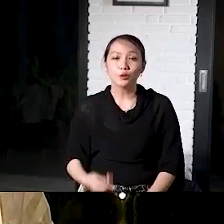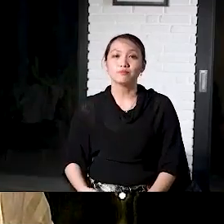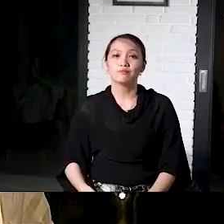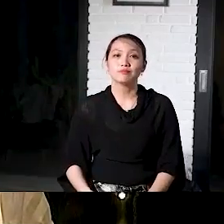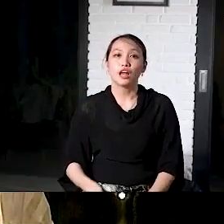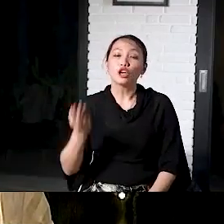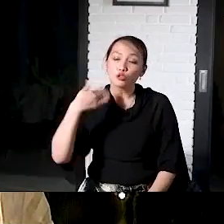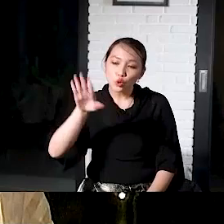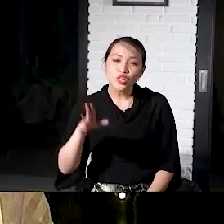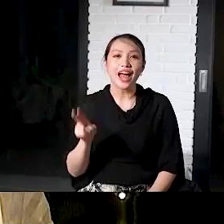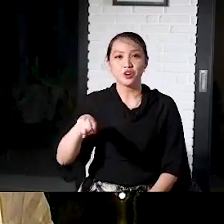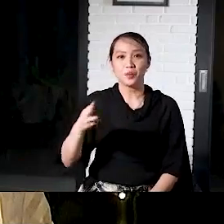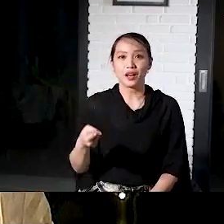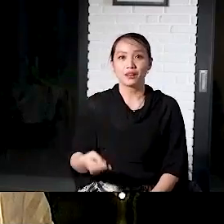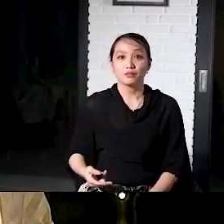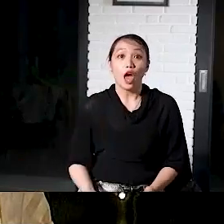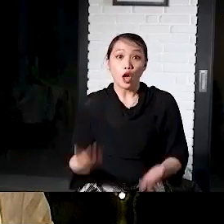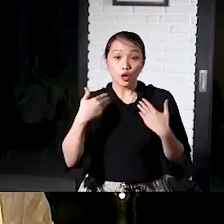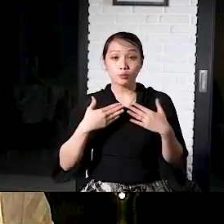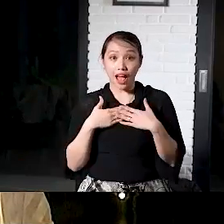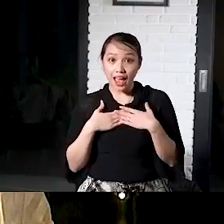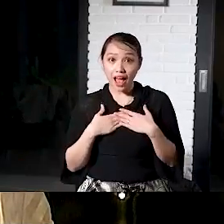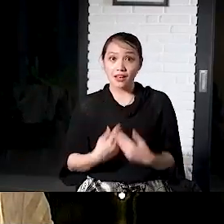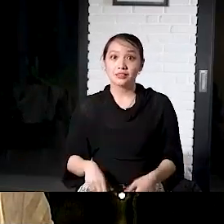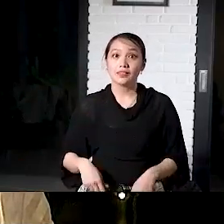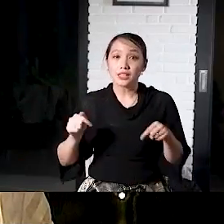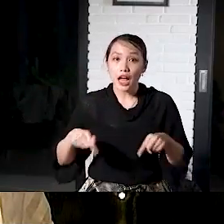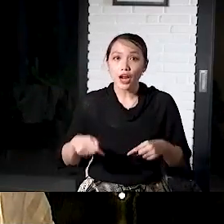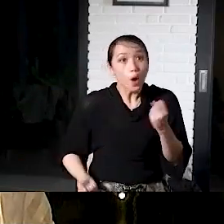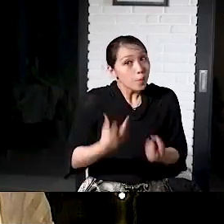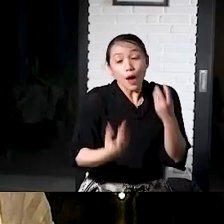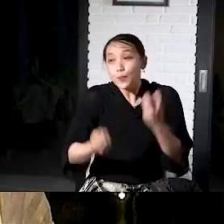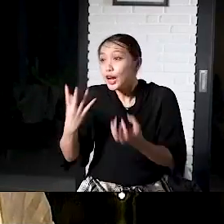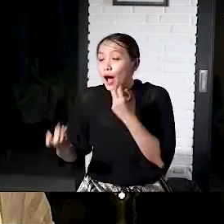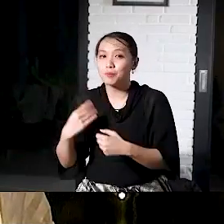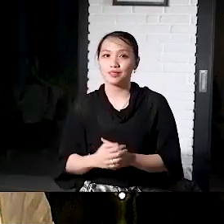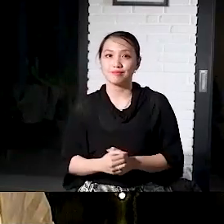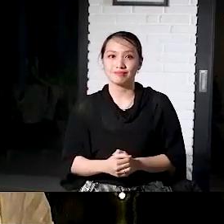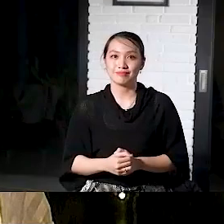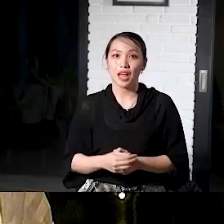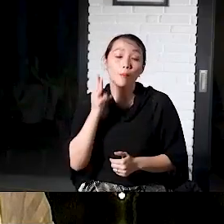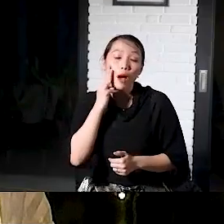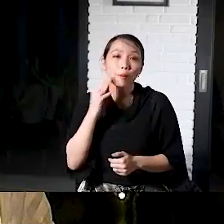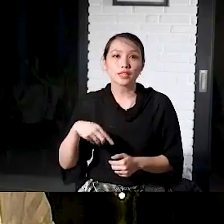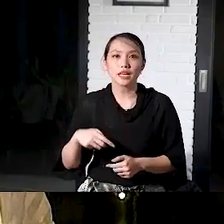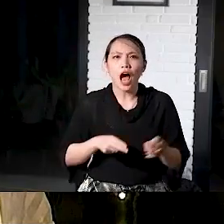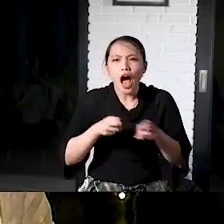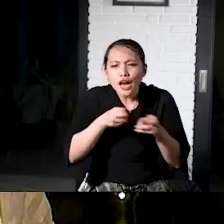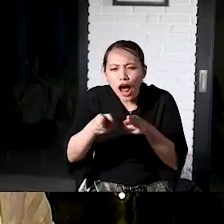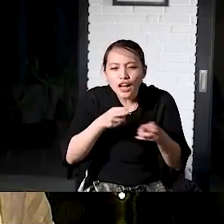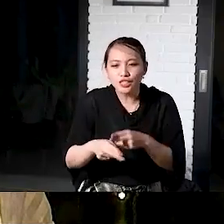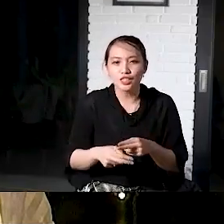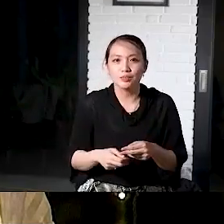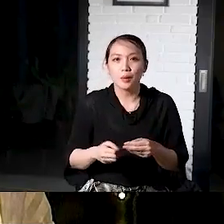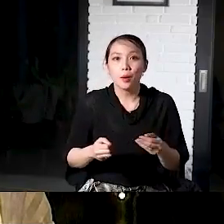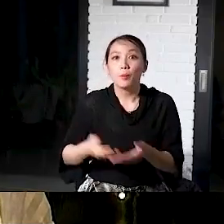我的生命有所改变 apapun 那时候 sifat 我变成比较火热 rajin menginjil orang, 我妈妈以前就是一个